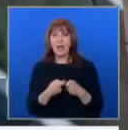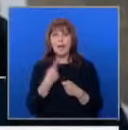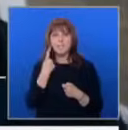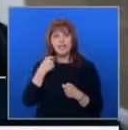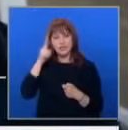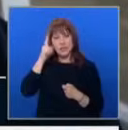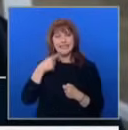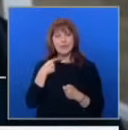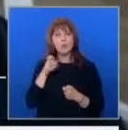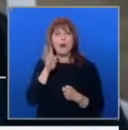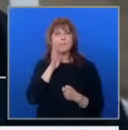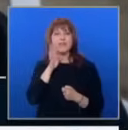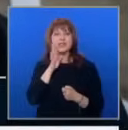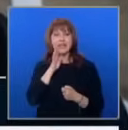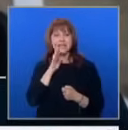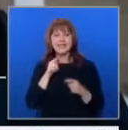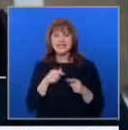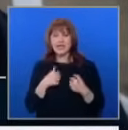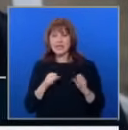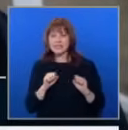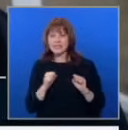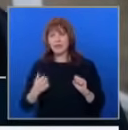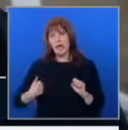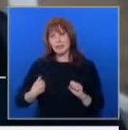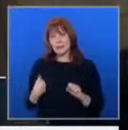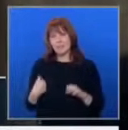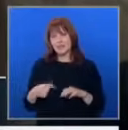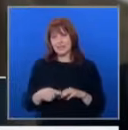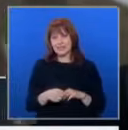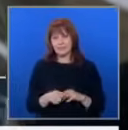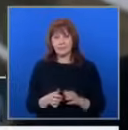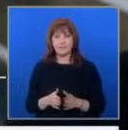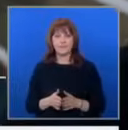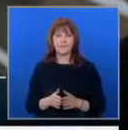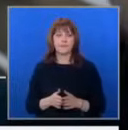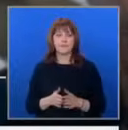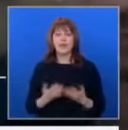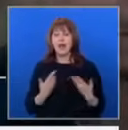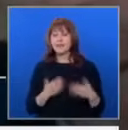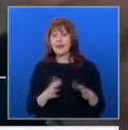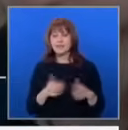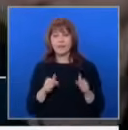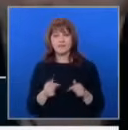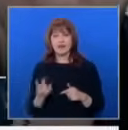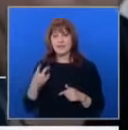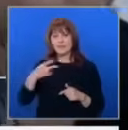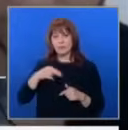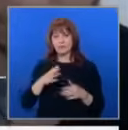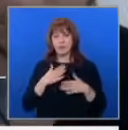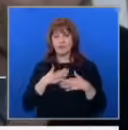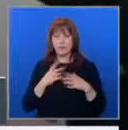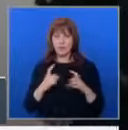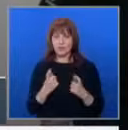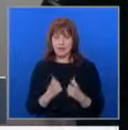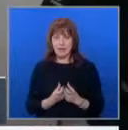е загубила баща си при Авдеевка и сега се страхува за съпруга си. Не искам това да се повтори в семейството